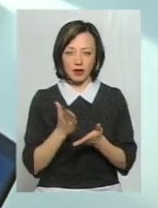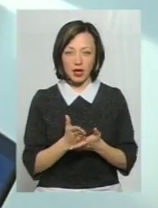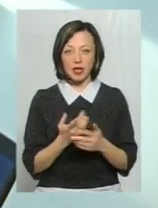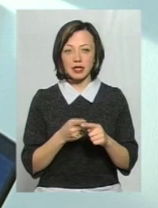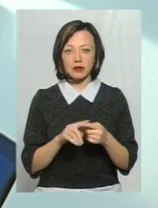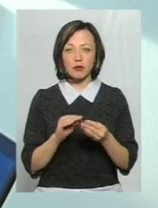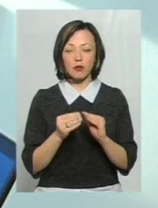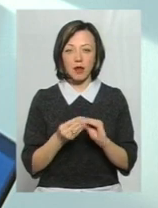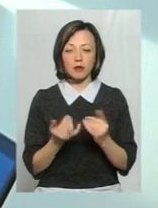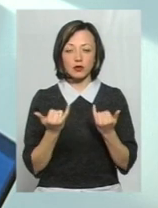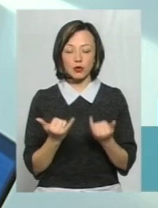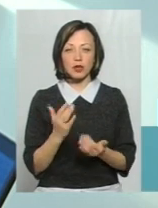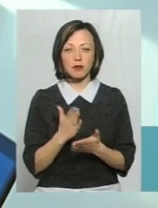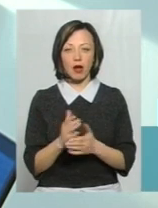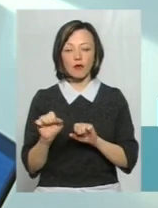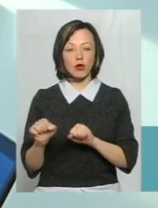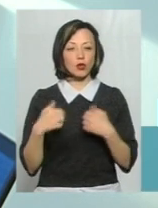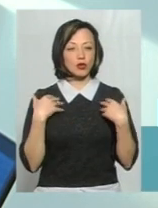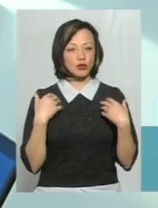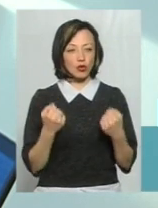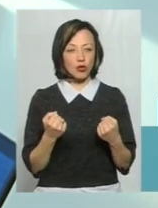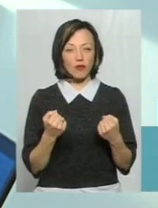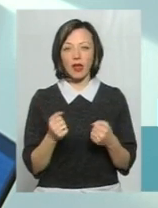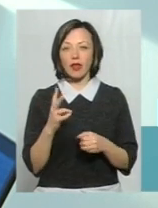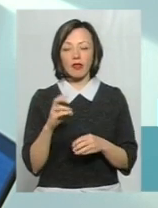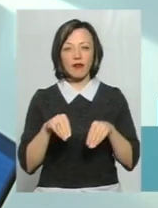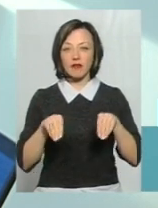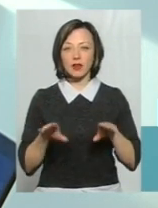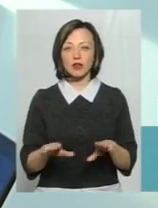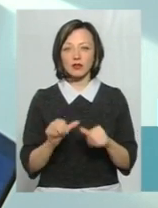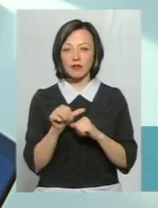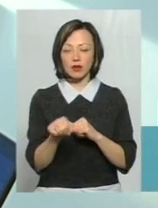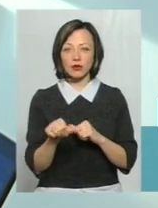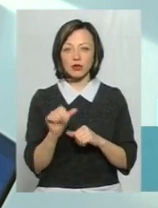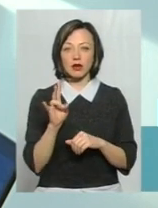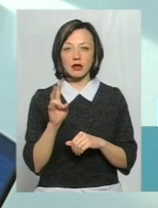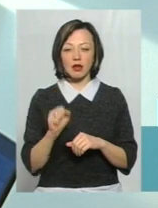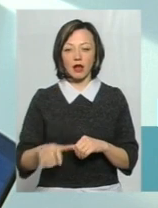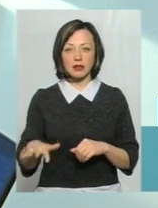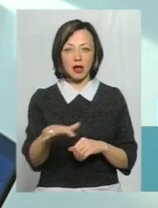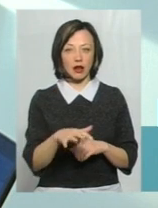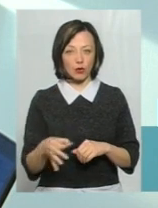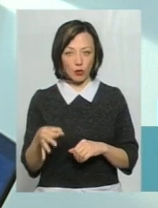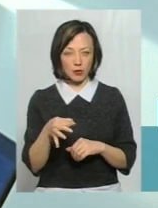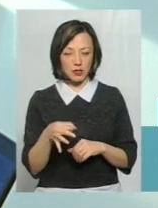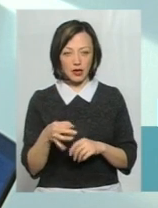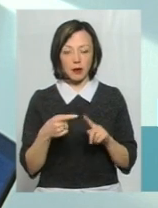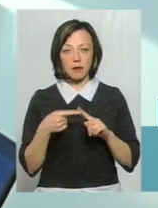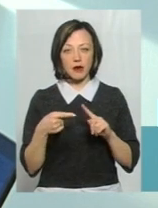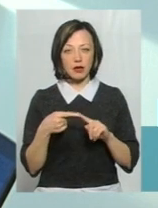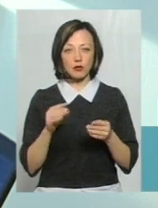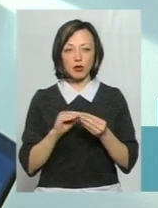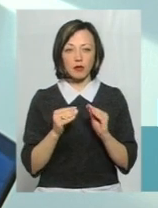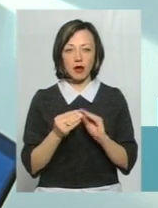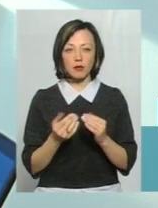проблеми, які ми маємо сьогодні в охороні здоров'я, вони не вирішуються виключно на теренах нашої області. Перша проблема,